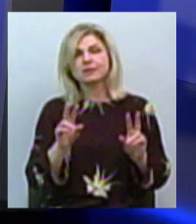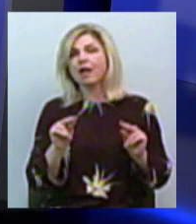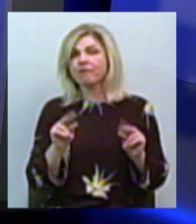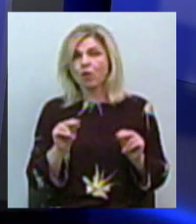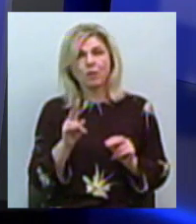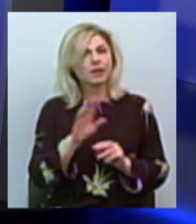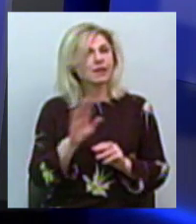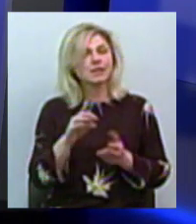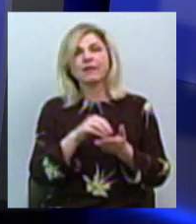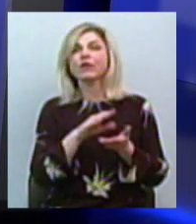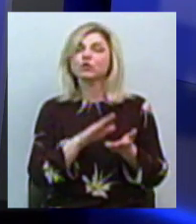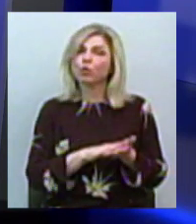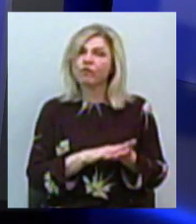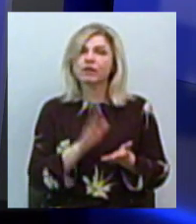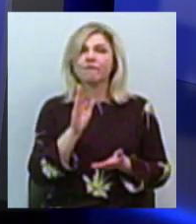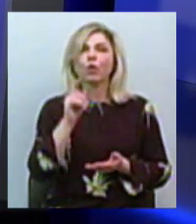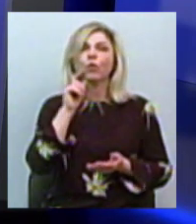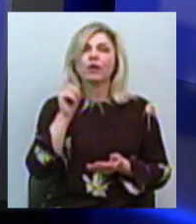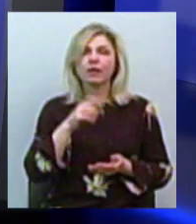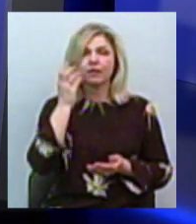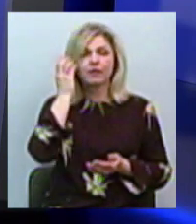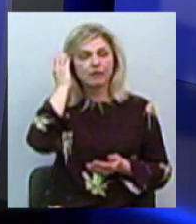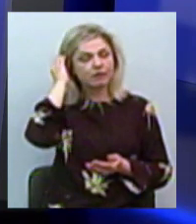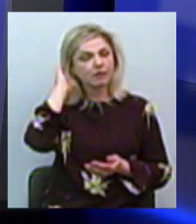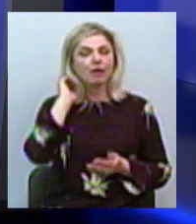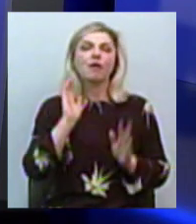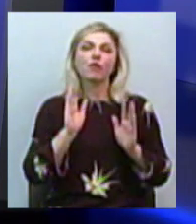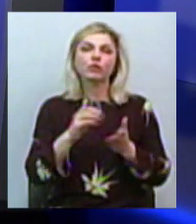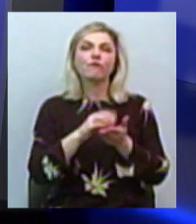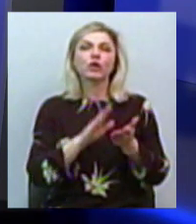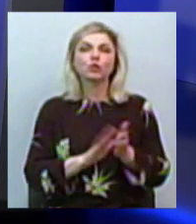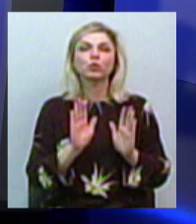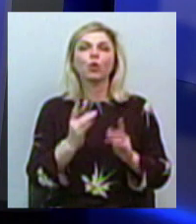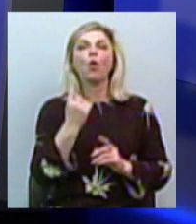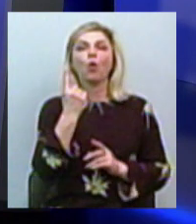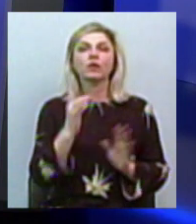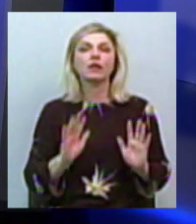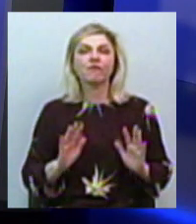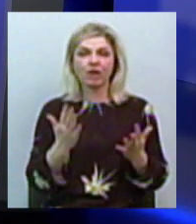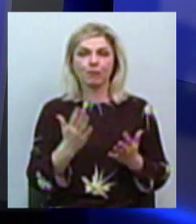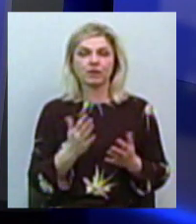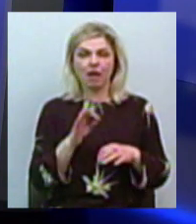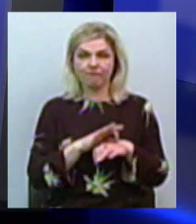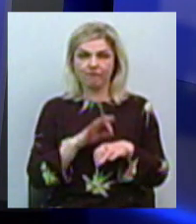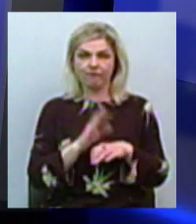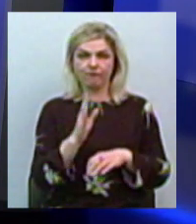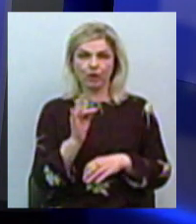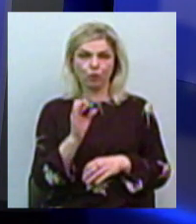не зафіксовано. В Україні зафіксовано лише один випадок захворювання на коронавірус, так?